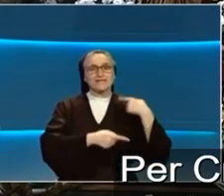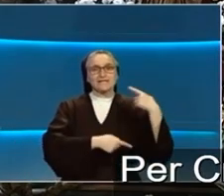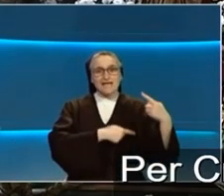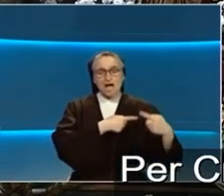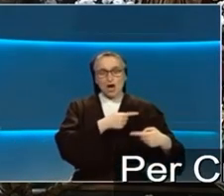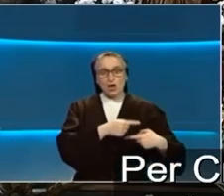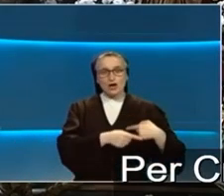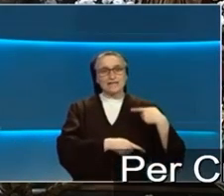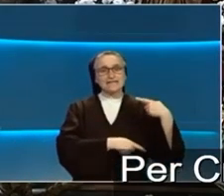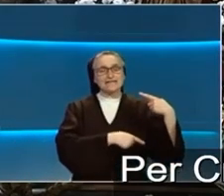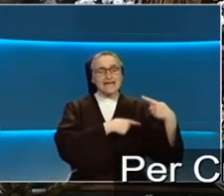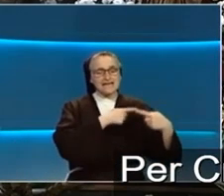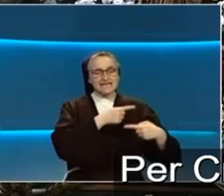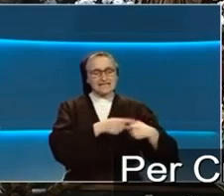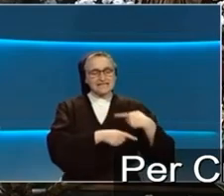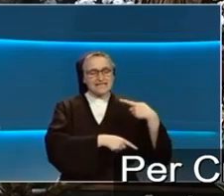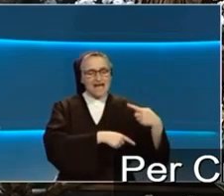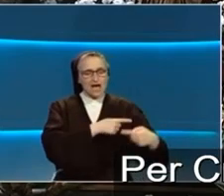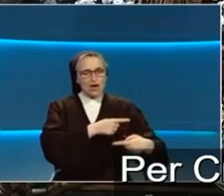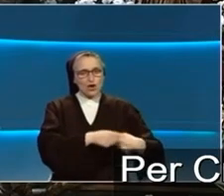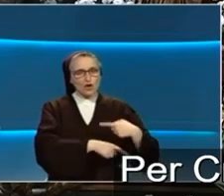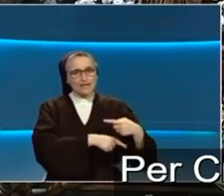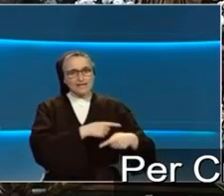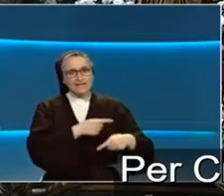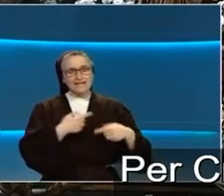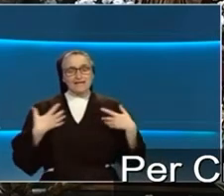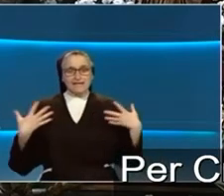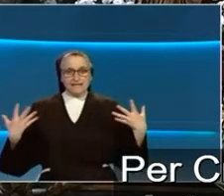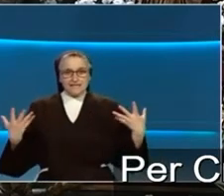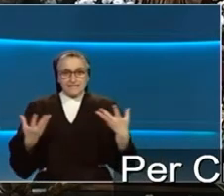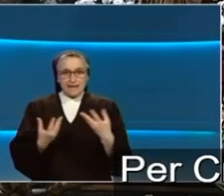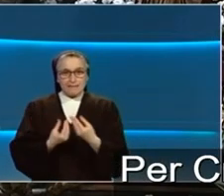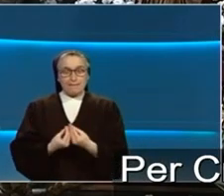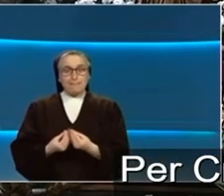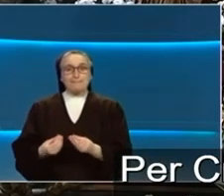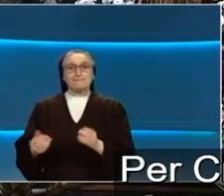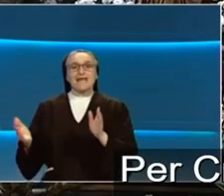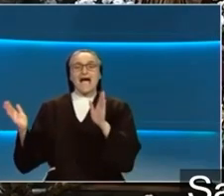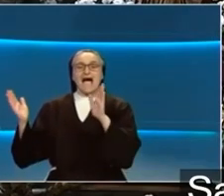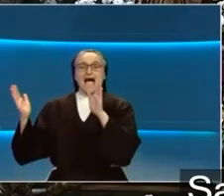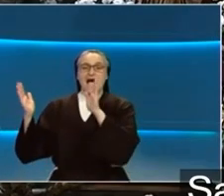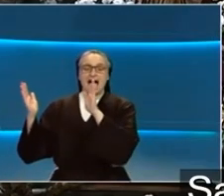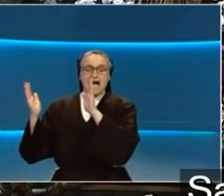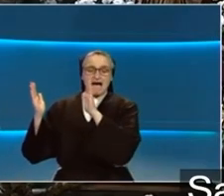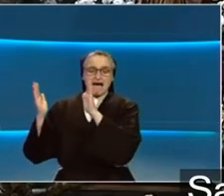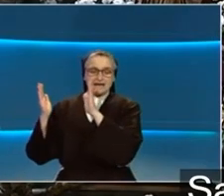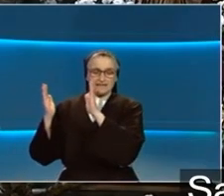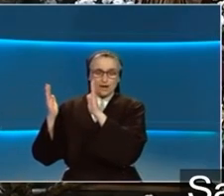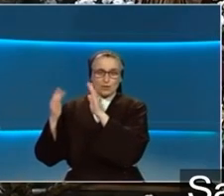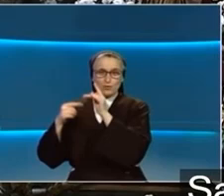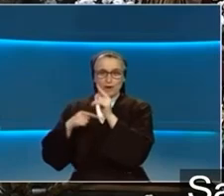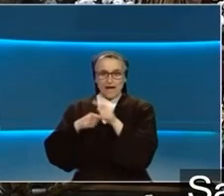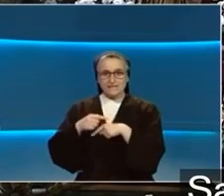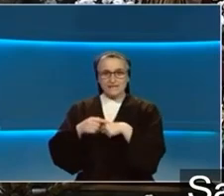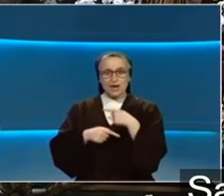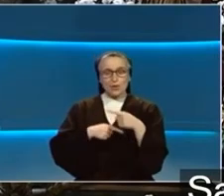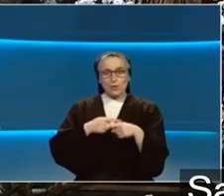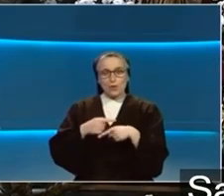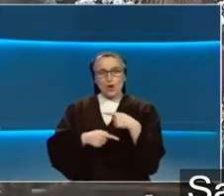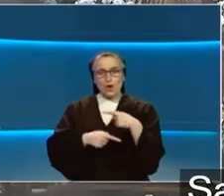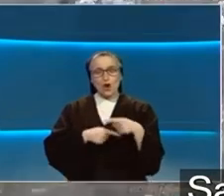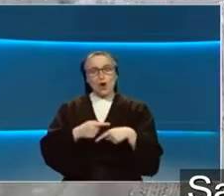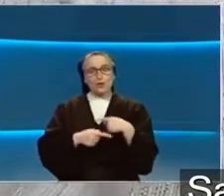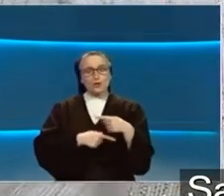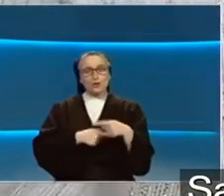omnis honor et gloria per omnia saecula